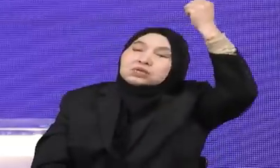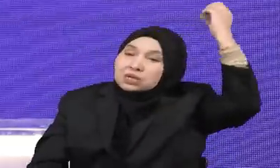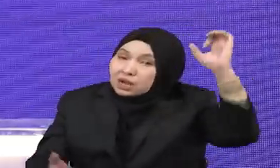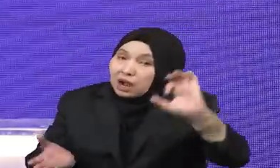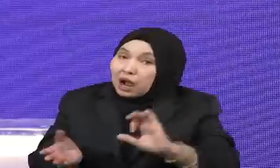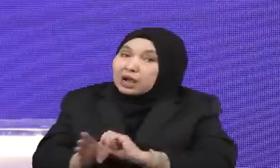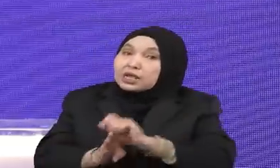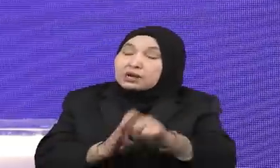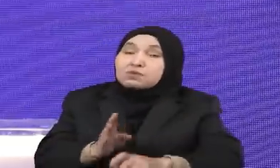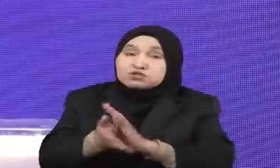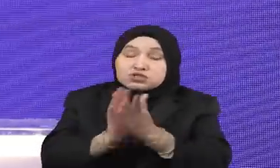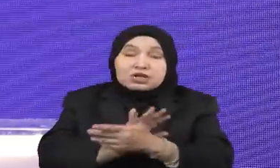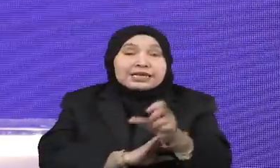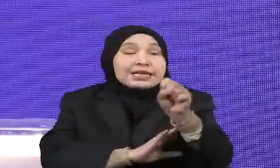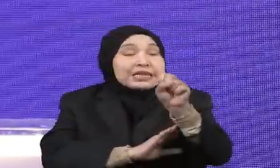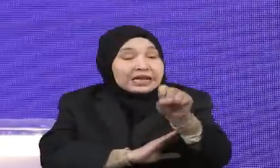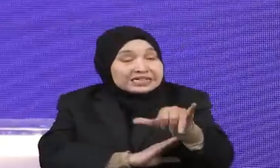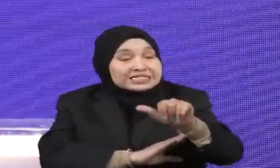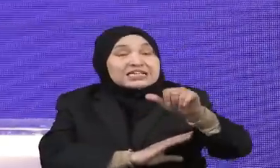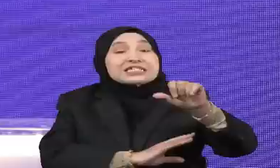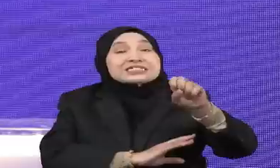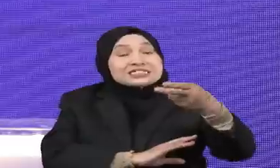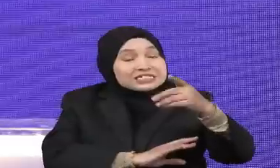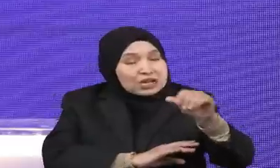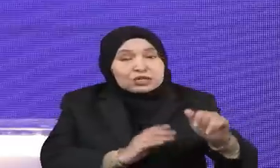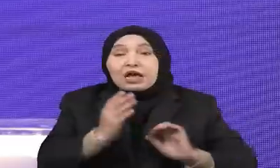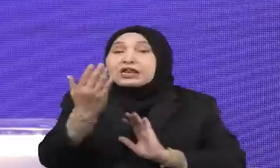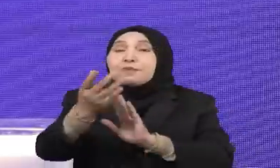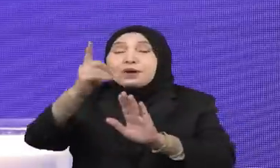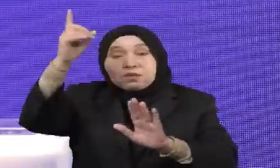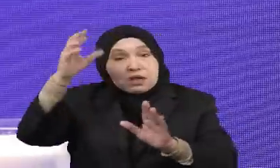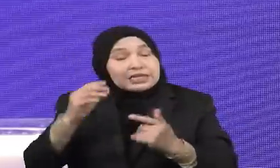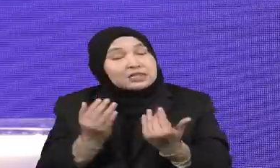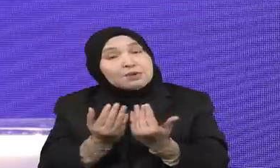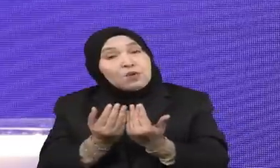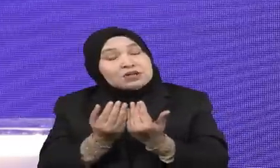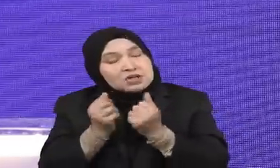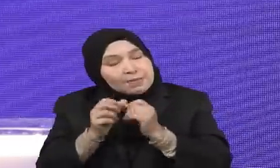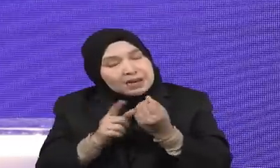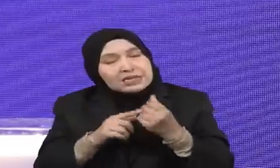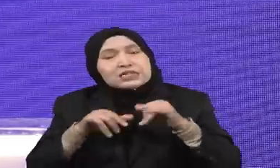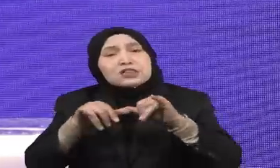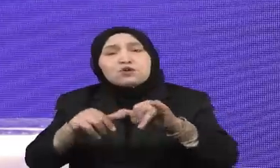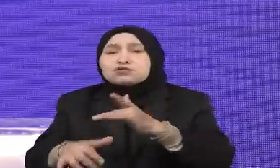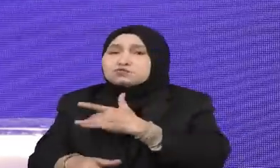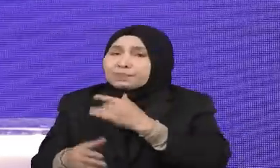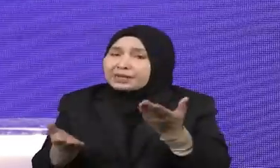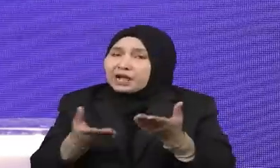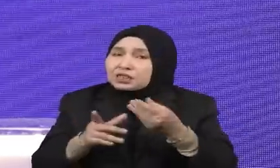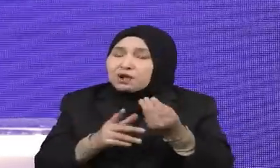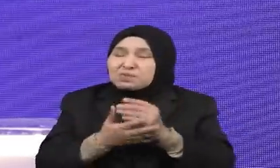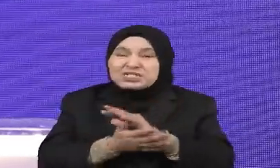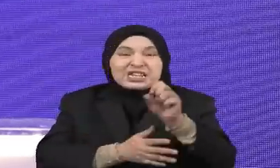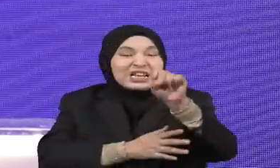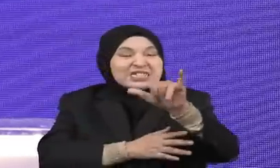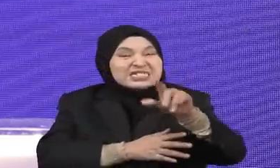sebagai sebagai Syahid Syuhada di depan Allah Subhanahu Wa Ta'ala kita berdoa sama ada kita terus kekal beriman di sini ataupun menjadi